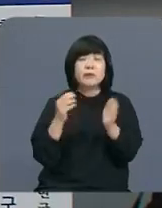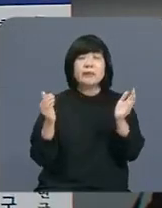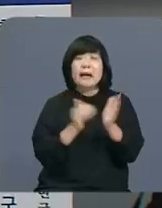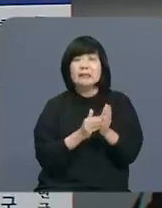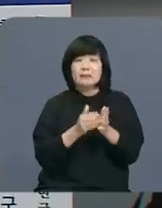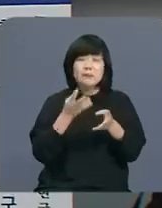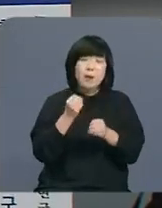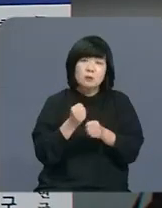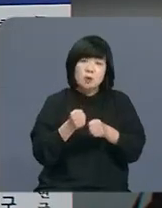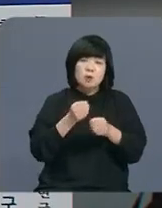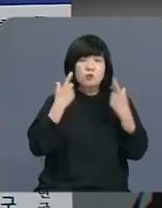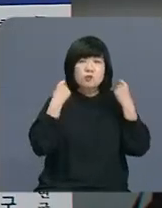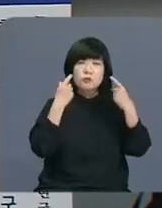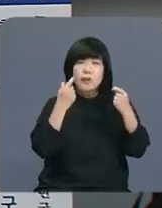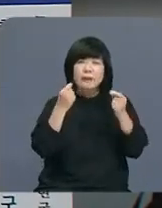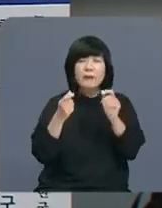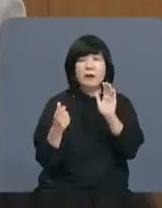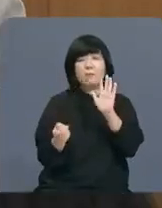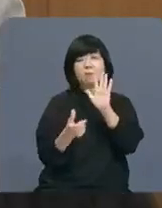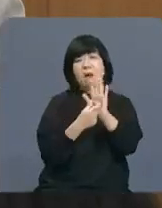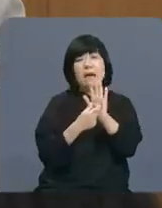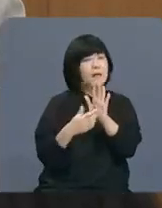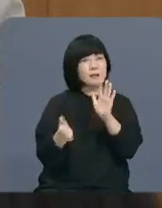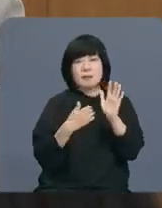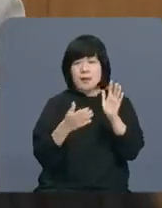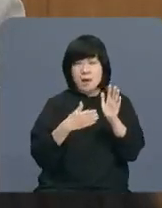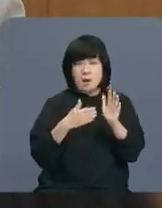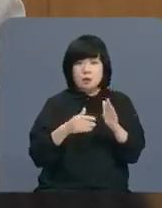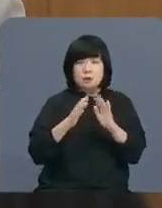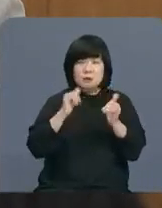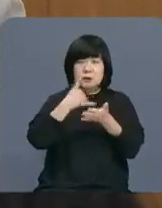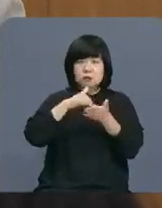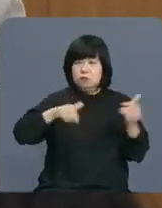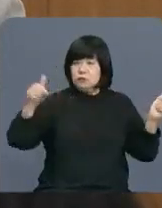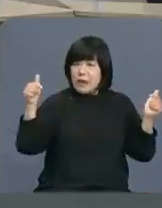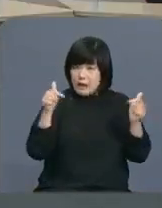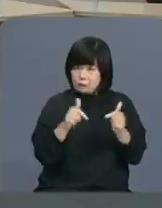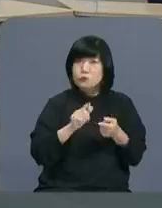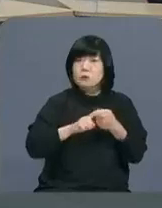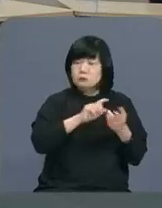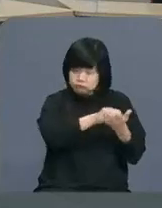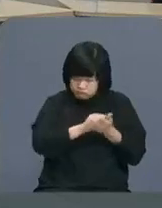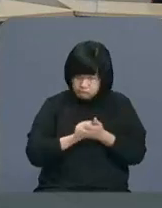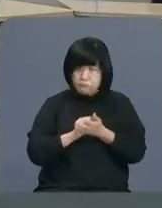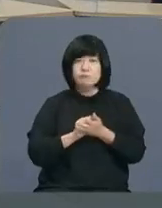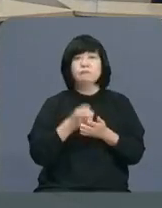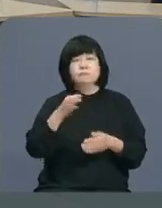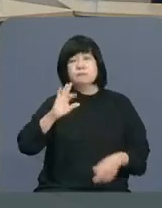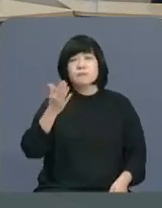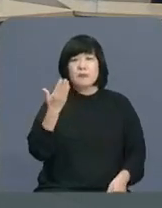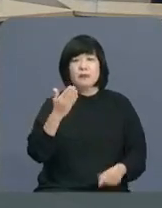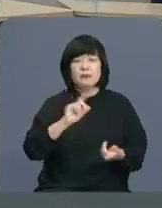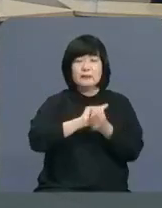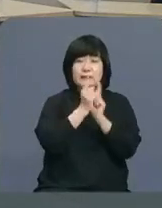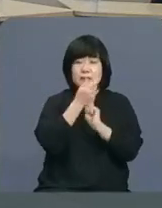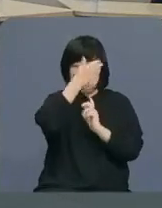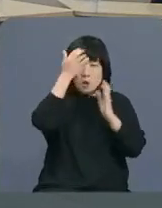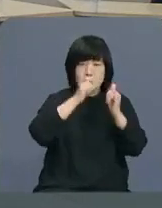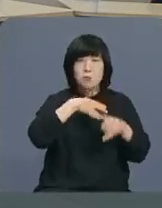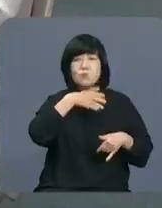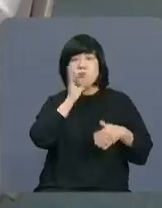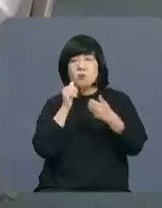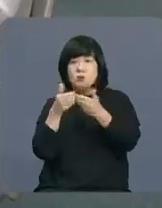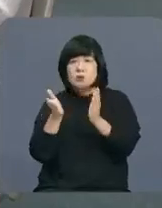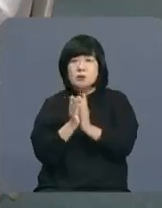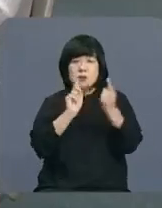유지한다라는 목표 인구수를 제시하지 않으면서 인구 감소 추세를 받아들였습니다. 대신 청년과 노령층,